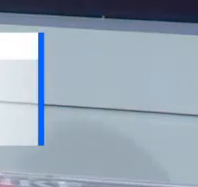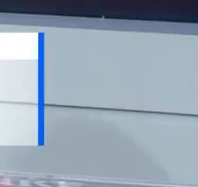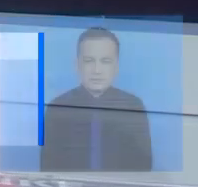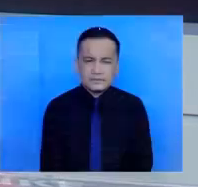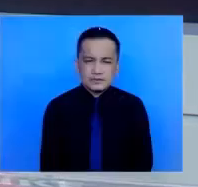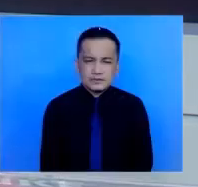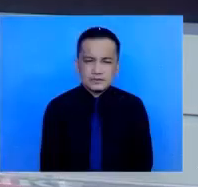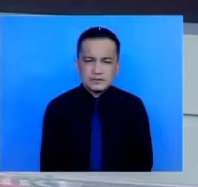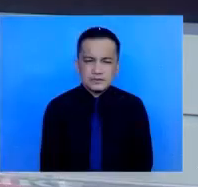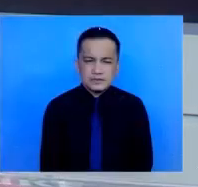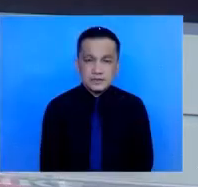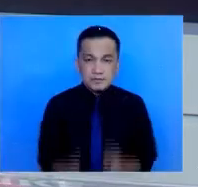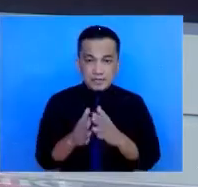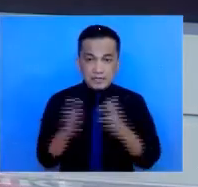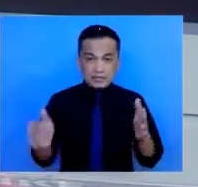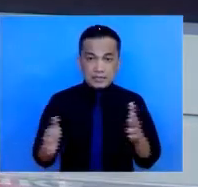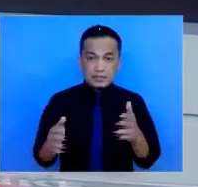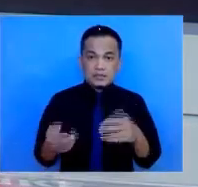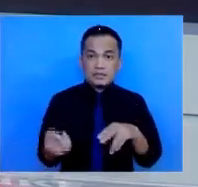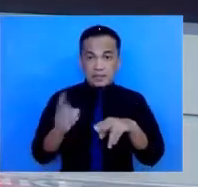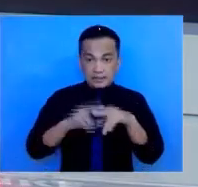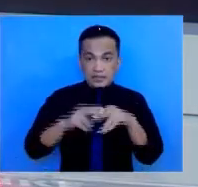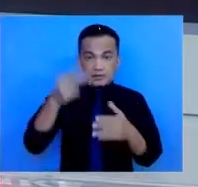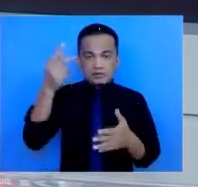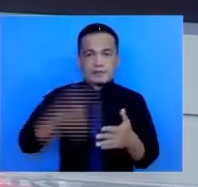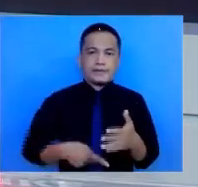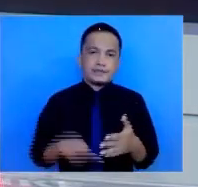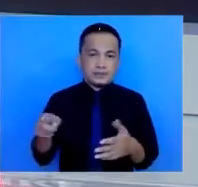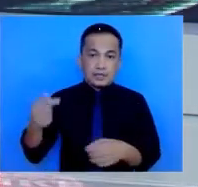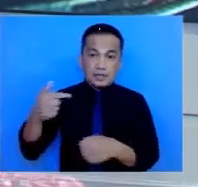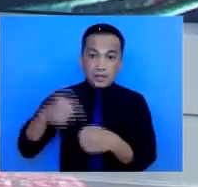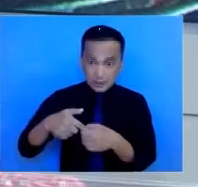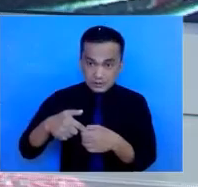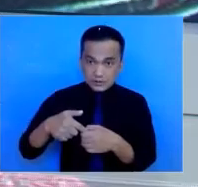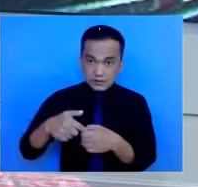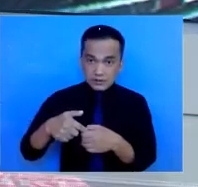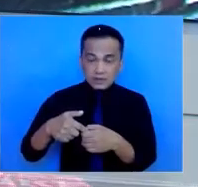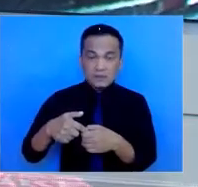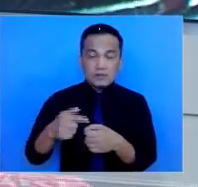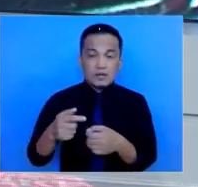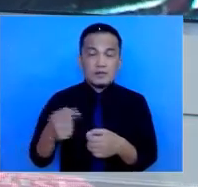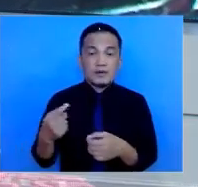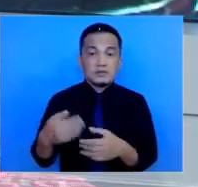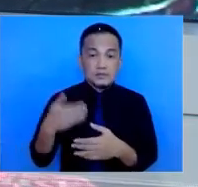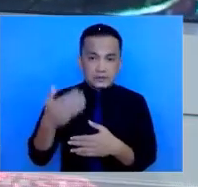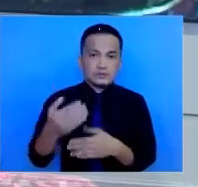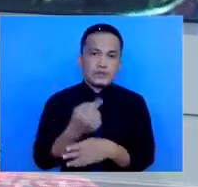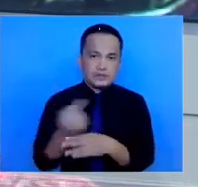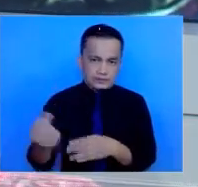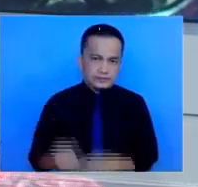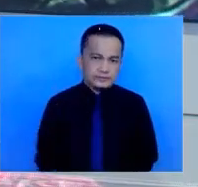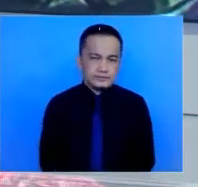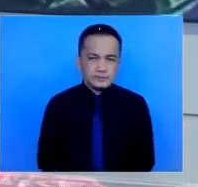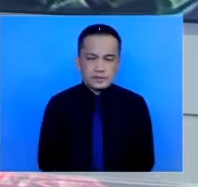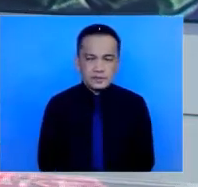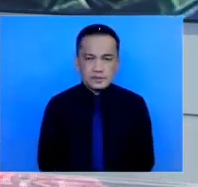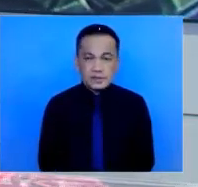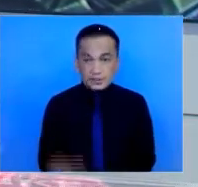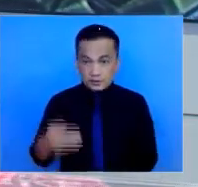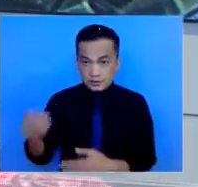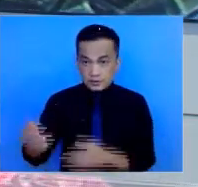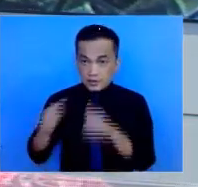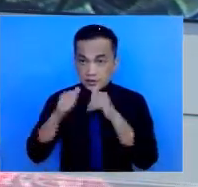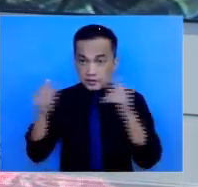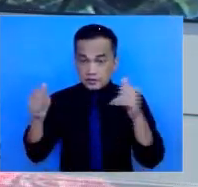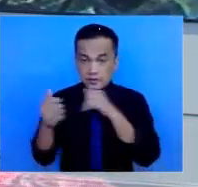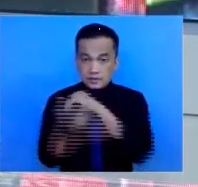Malaki ang taas presyo na naman ng petrolyo ang nagbabantya sa susunod na linggo. Kasunod yan ang anunsyo ng mga bansang nagsusupply